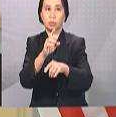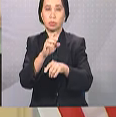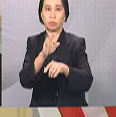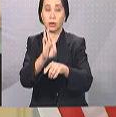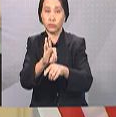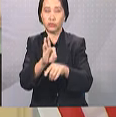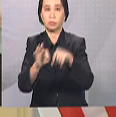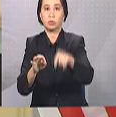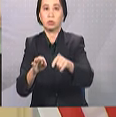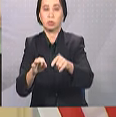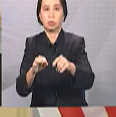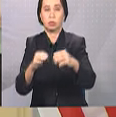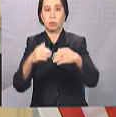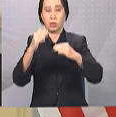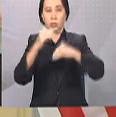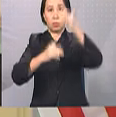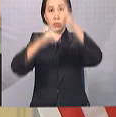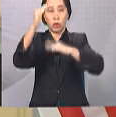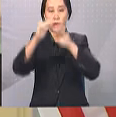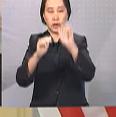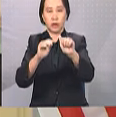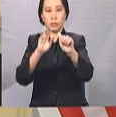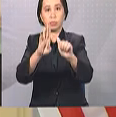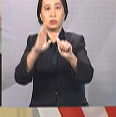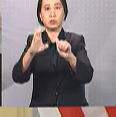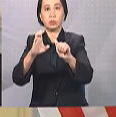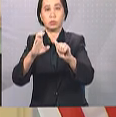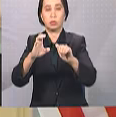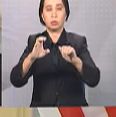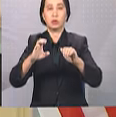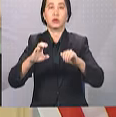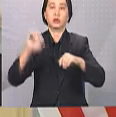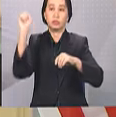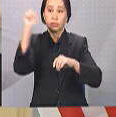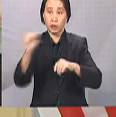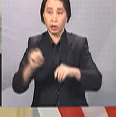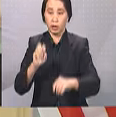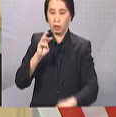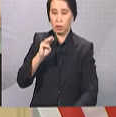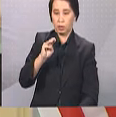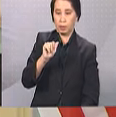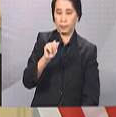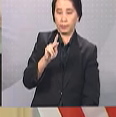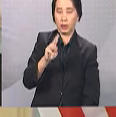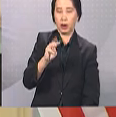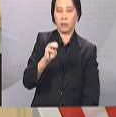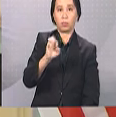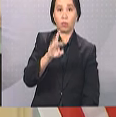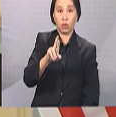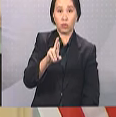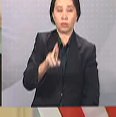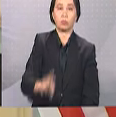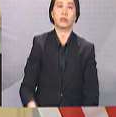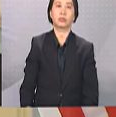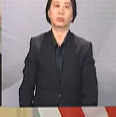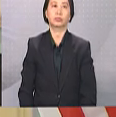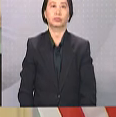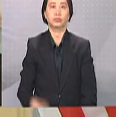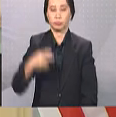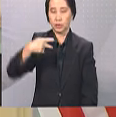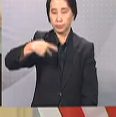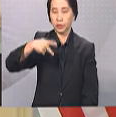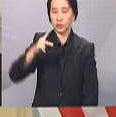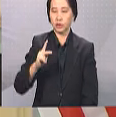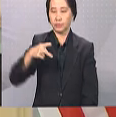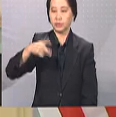Blok A, B dan C Selayang Makmur Gombak Selangor. PKPD ketujuh ini